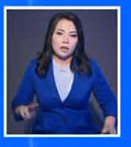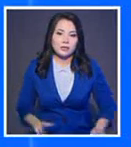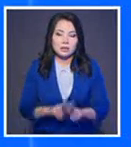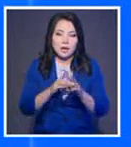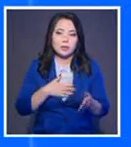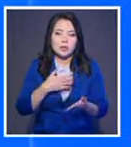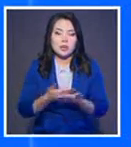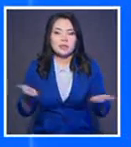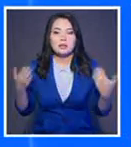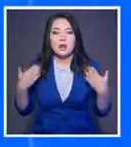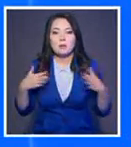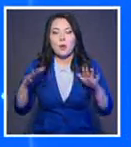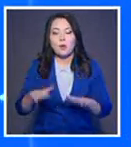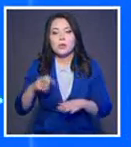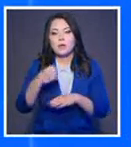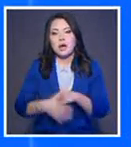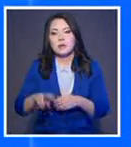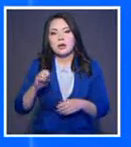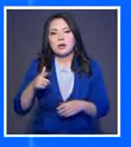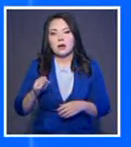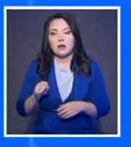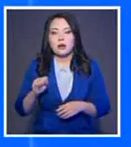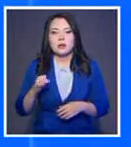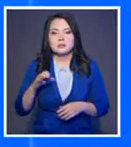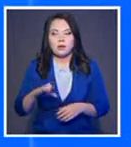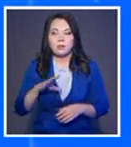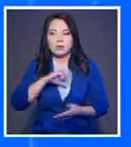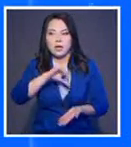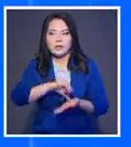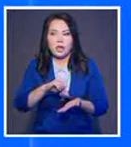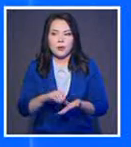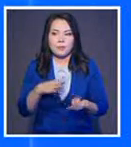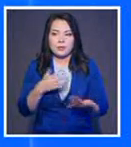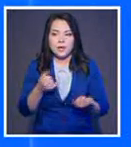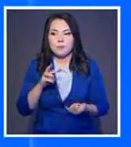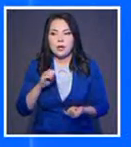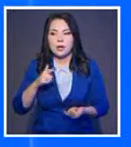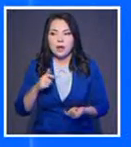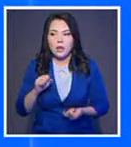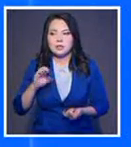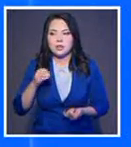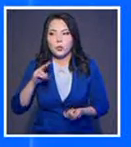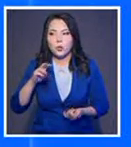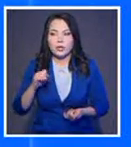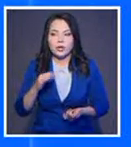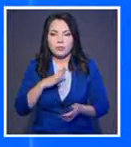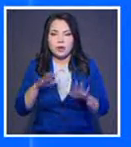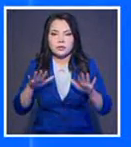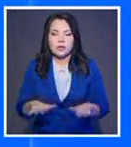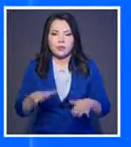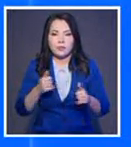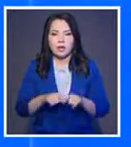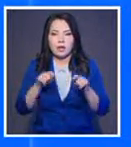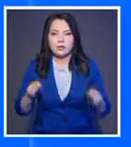Астанада белсенді демалыс орталығы Мега Айс мұз айдыны ашылды. Бірге кешен Мега Силквей сауда орталығында орналасқан. Айдын